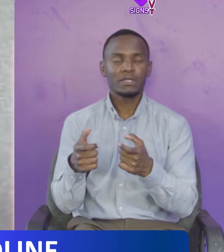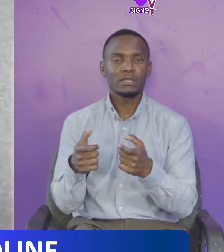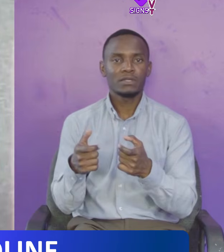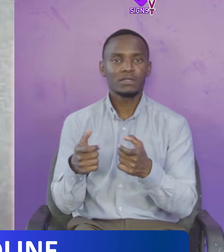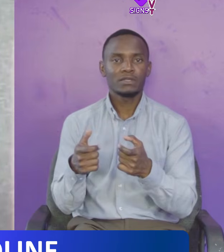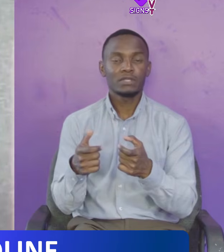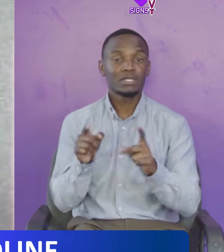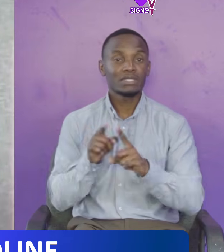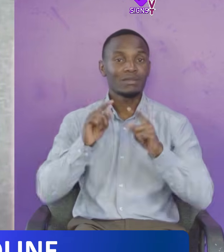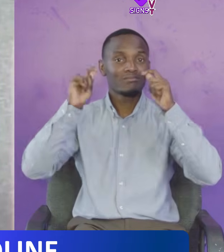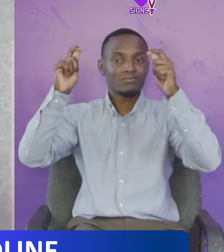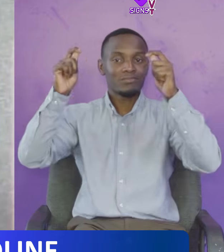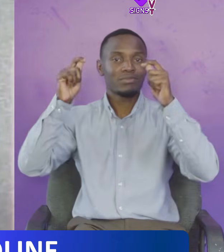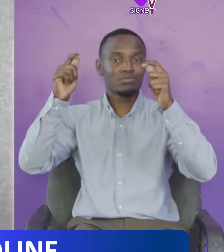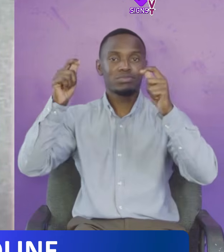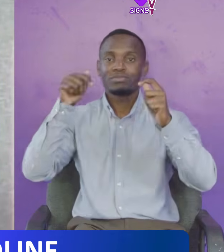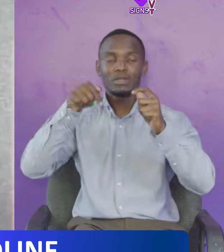hayo ni haramu,